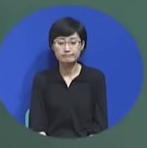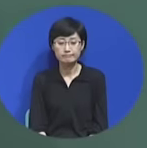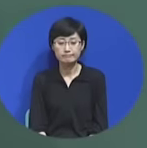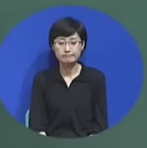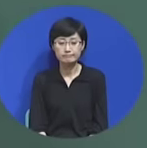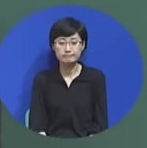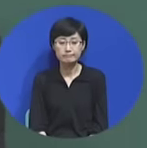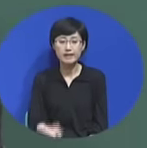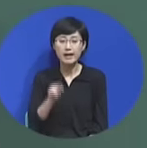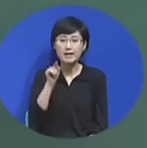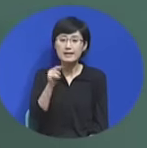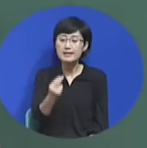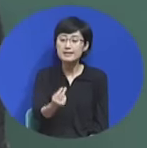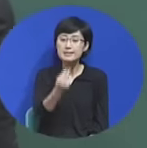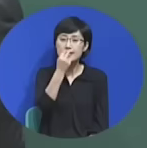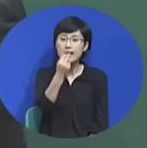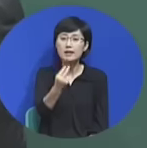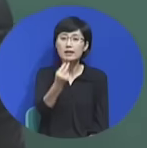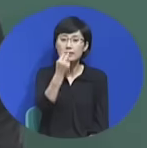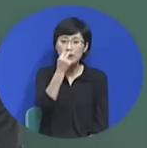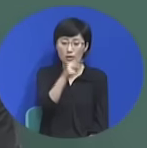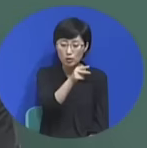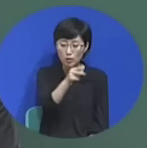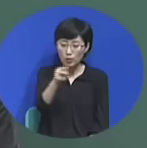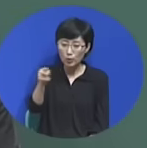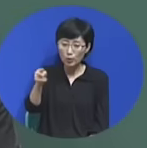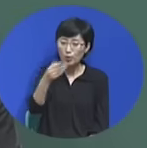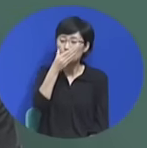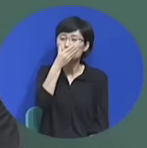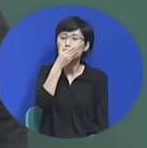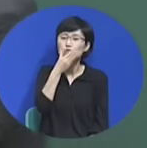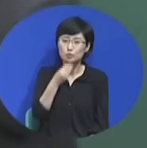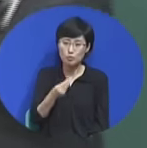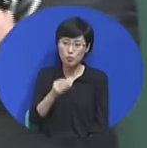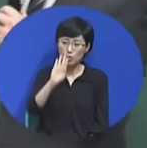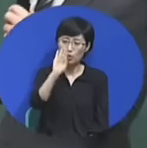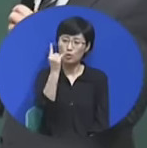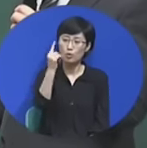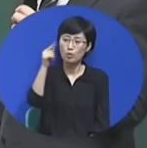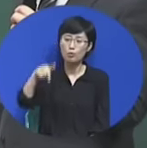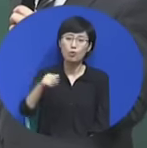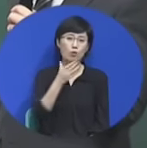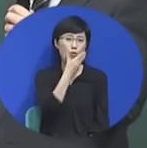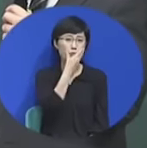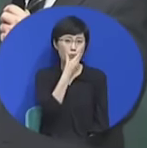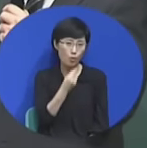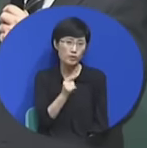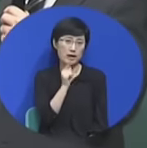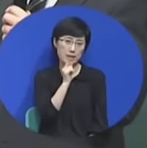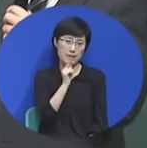所以借着这个生命力在我们身上会行动起来。 이걸 인간의 단어로 뭘로 표현되냐? 복이라고 표현돼요.